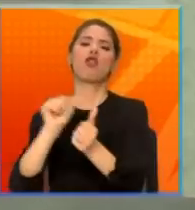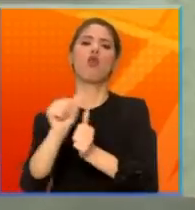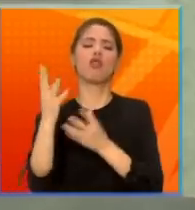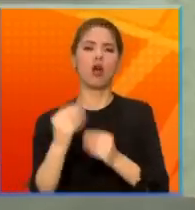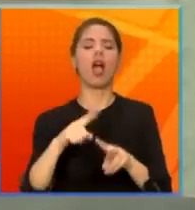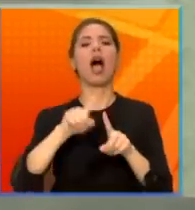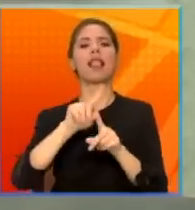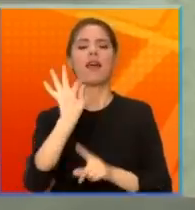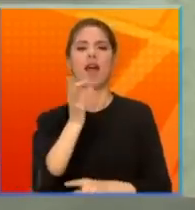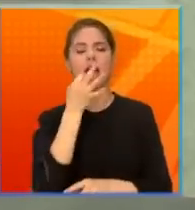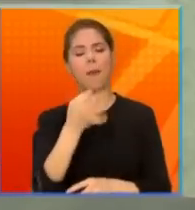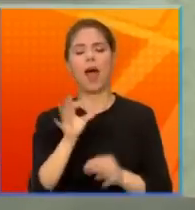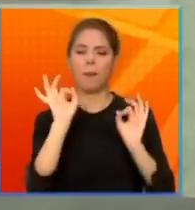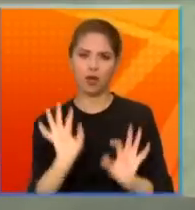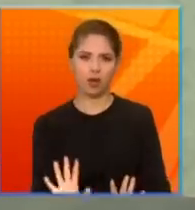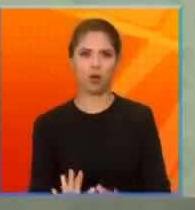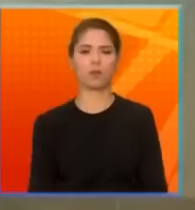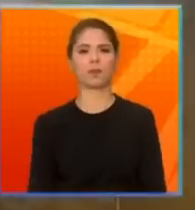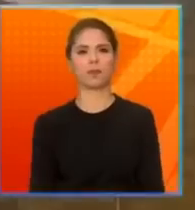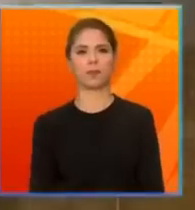durun. ATV Haber başlıyor.